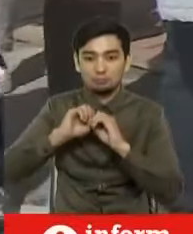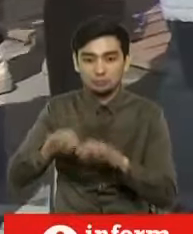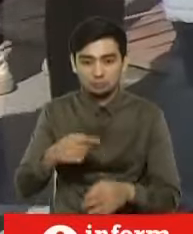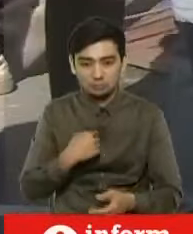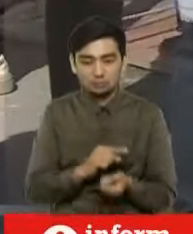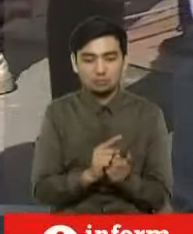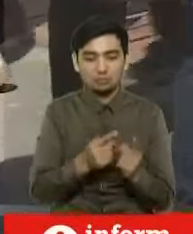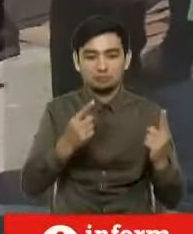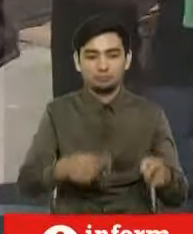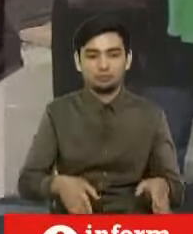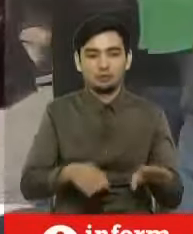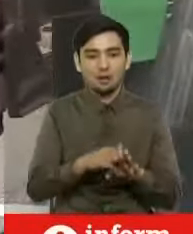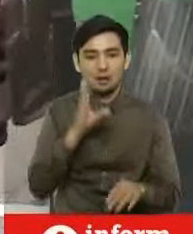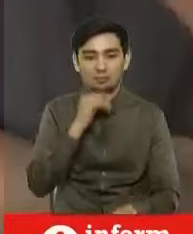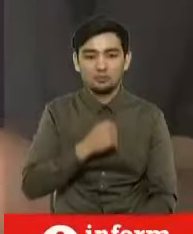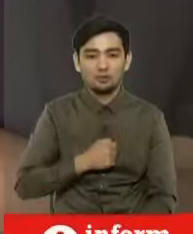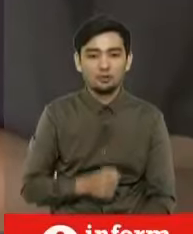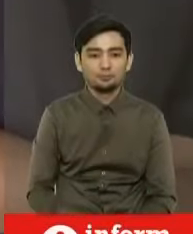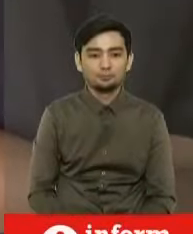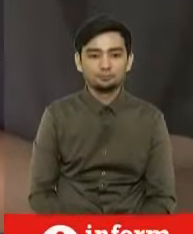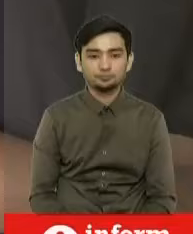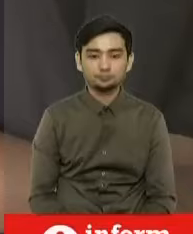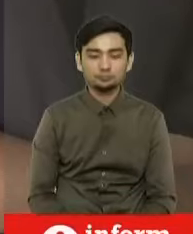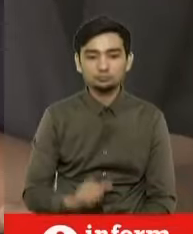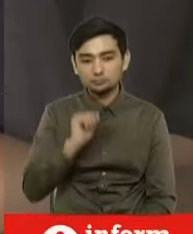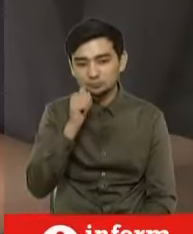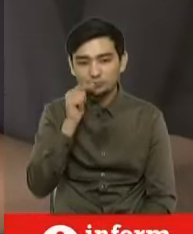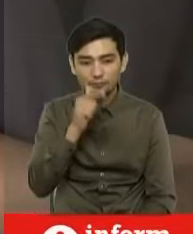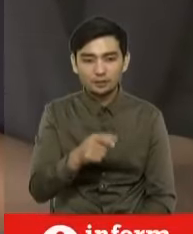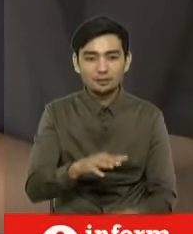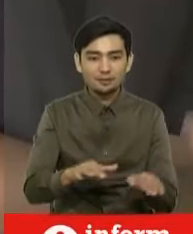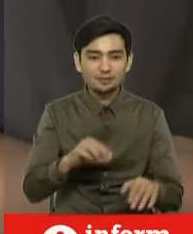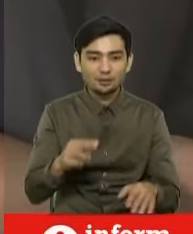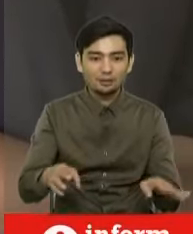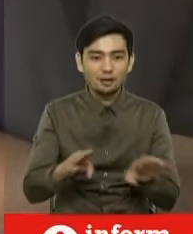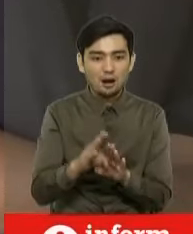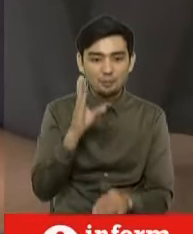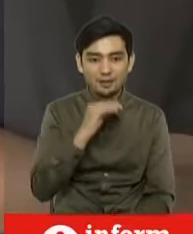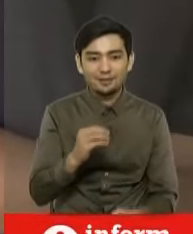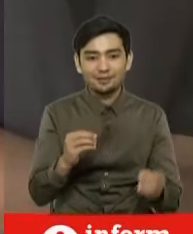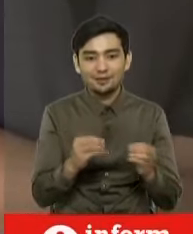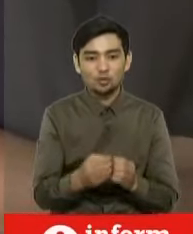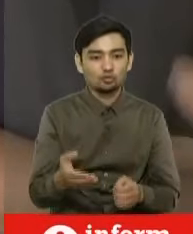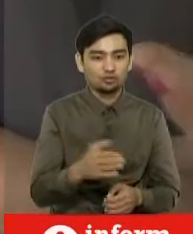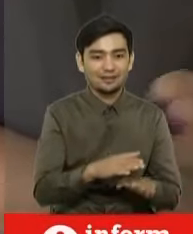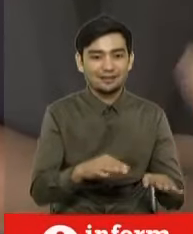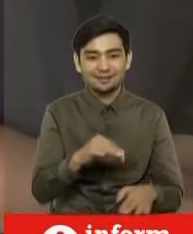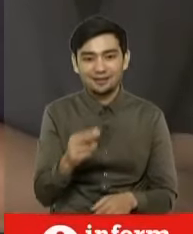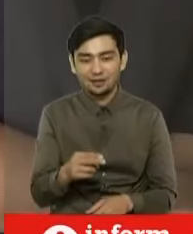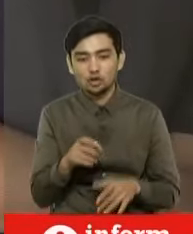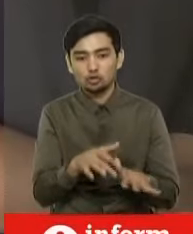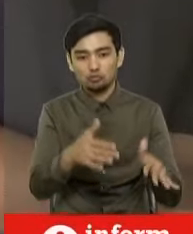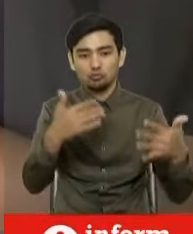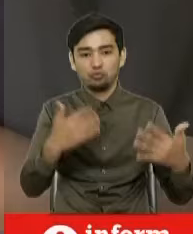шығынға батамыз деп күйінеді. Некий бүгін етен балабақша жабыламыз деп отырмыз. 10 балабақшаның шешімі шығып